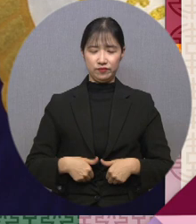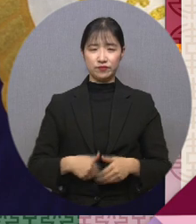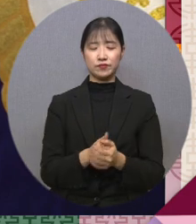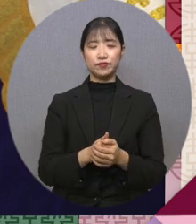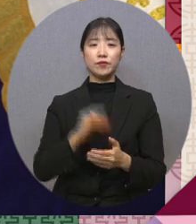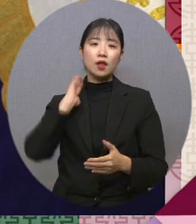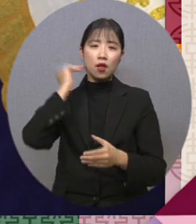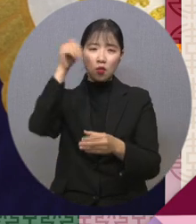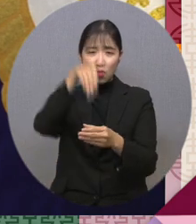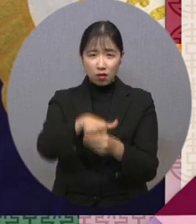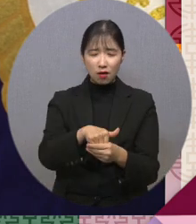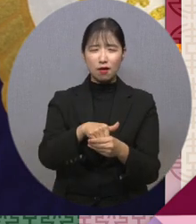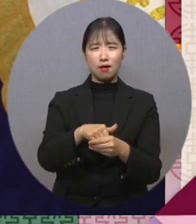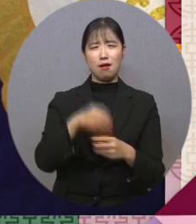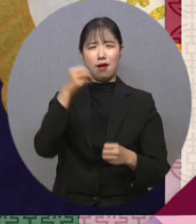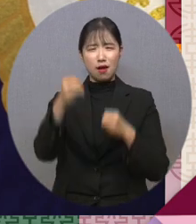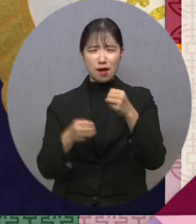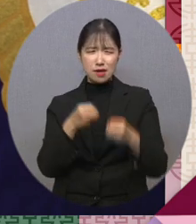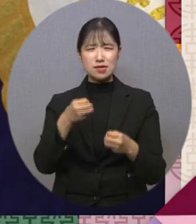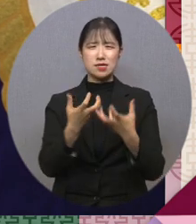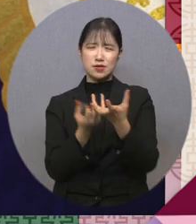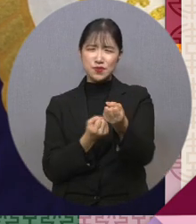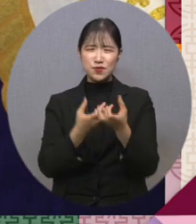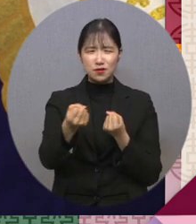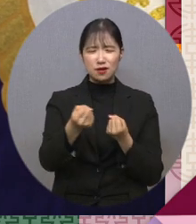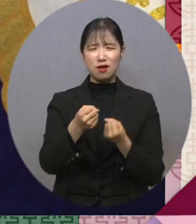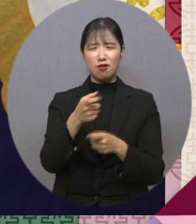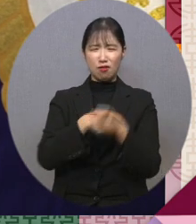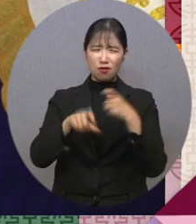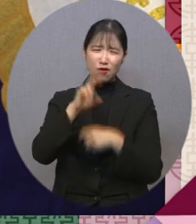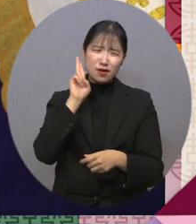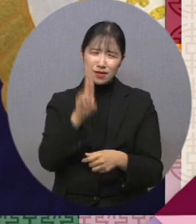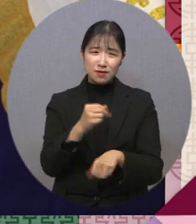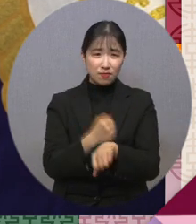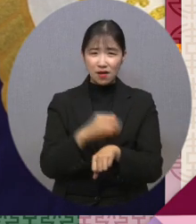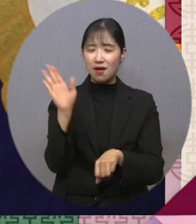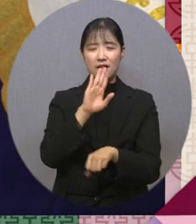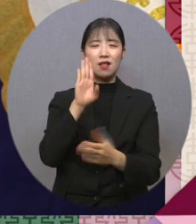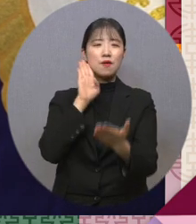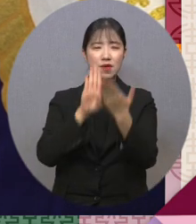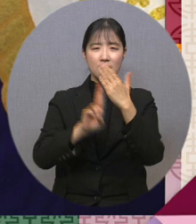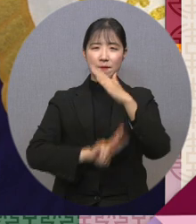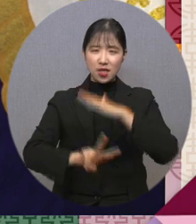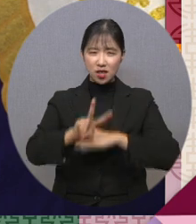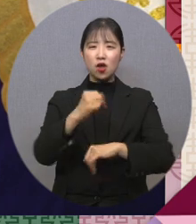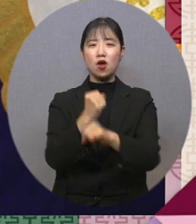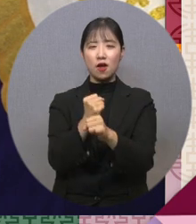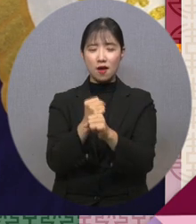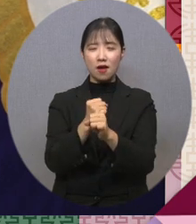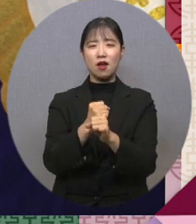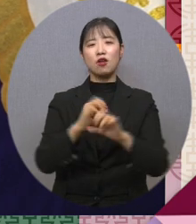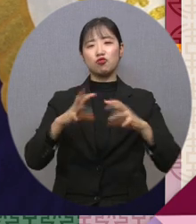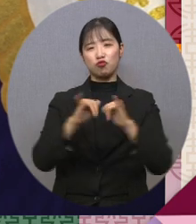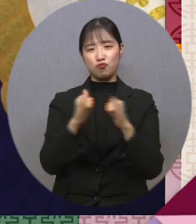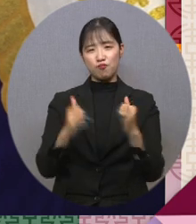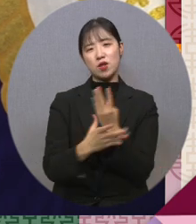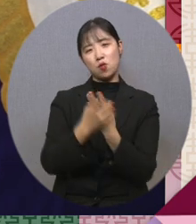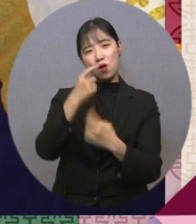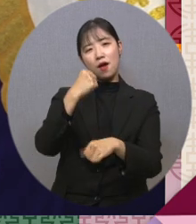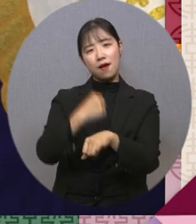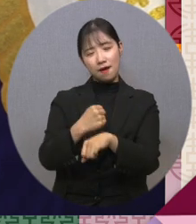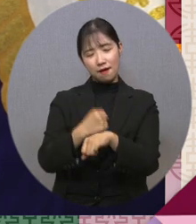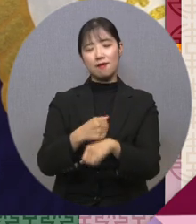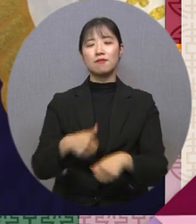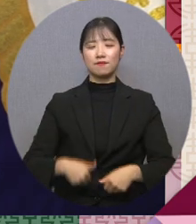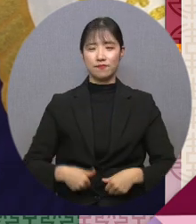대선이 갈등과 분열을 심화시키는 과정이 아니라 미래 비전을 도출하고 국민을 통합해내는